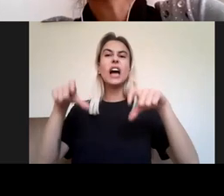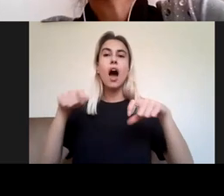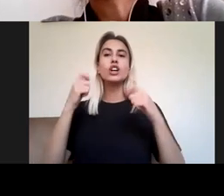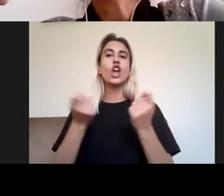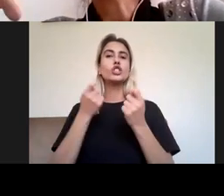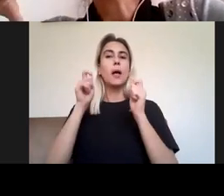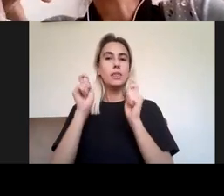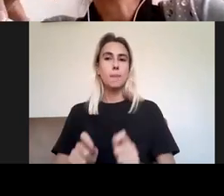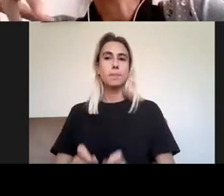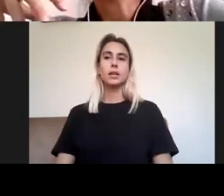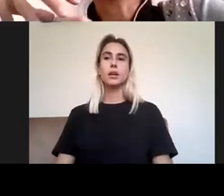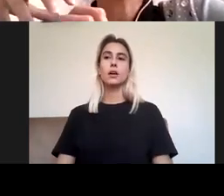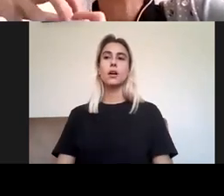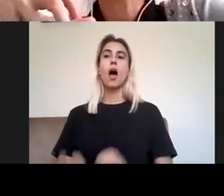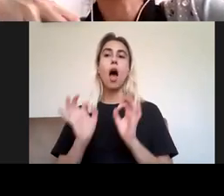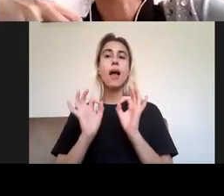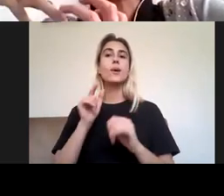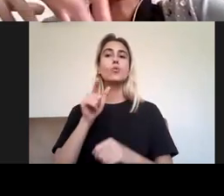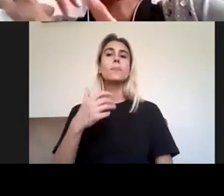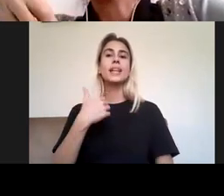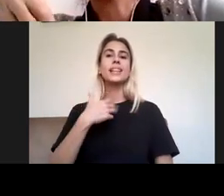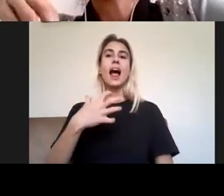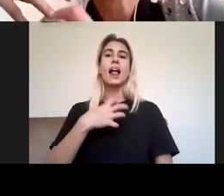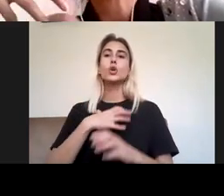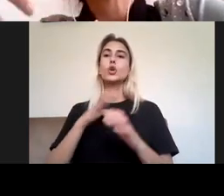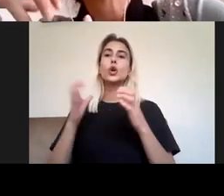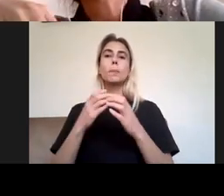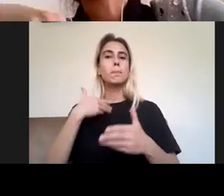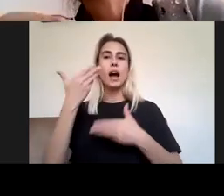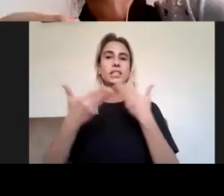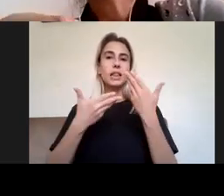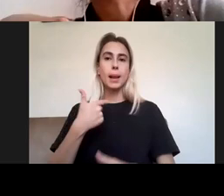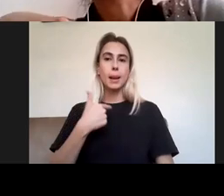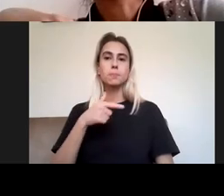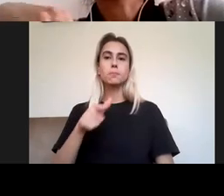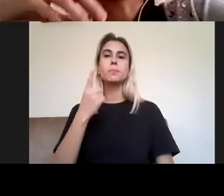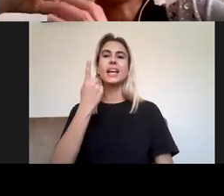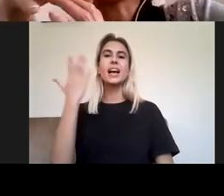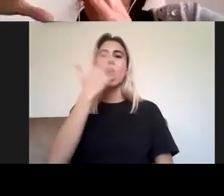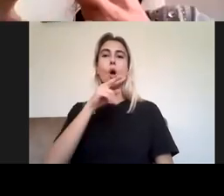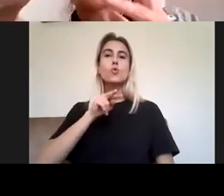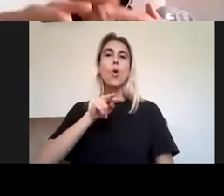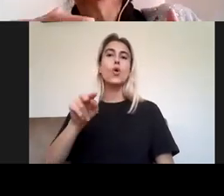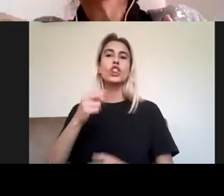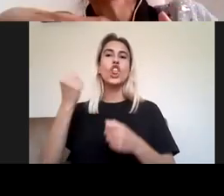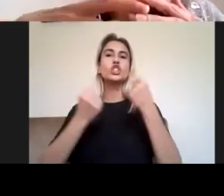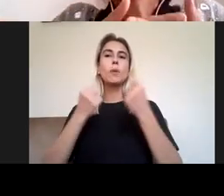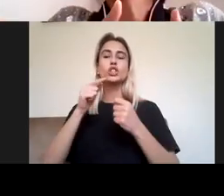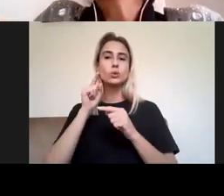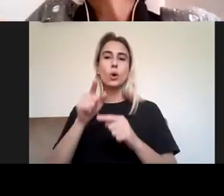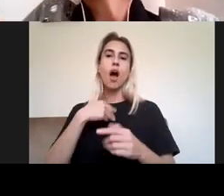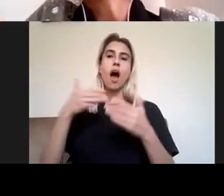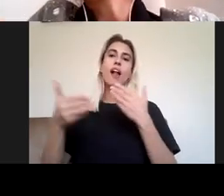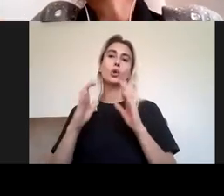yaptı. Hatta burada benim kendi grubumdan da biraz bahsedebilirim. Mesela biz bir karayolu taşımacılığıyla ilgili bir alt gruptuk.